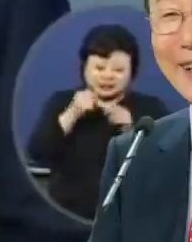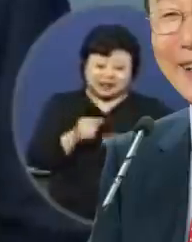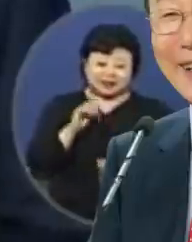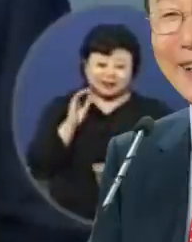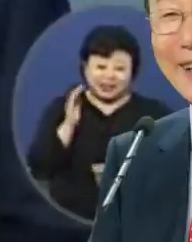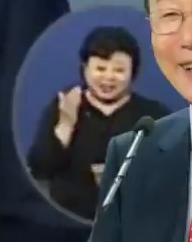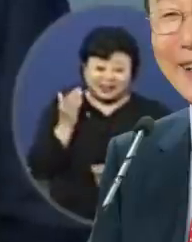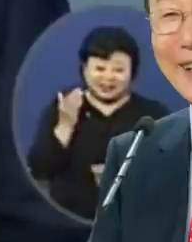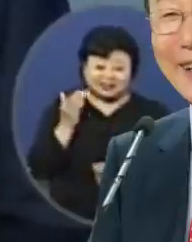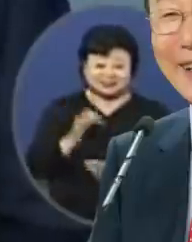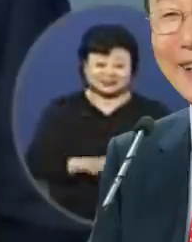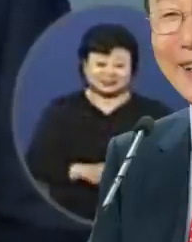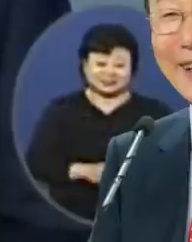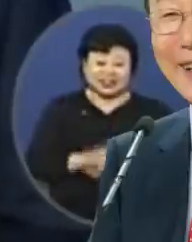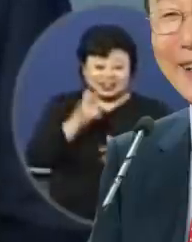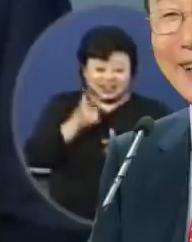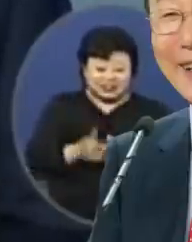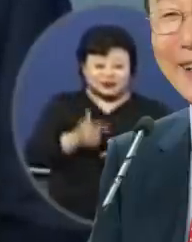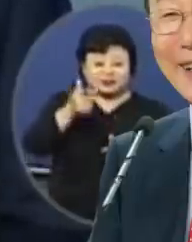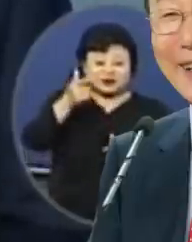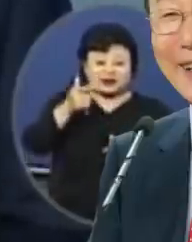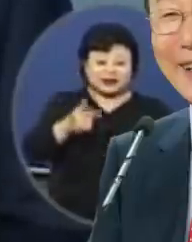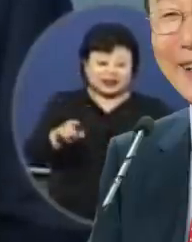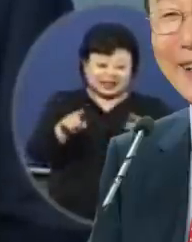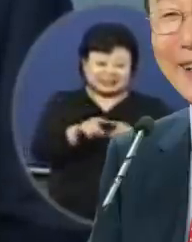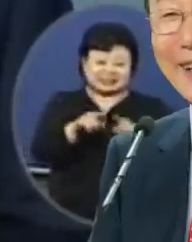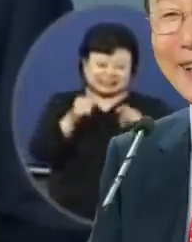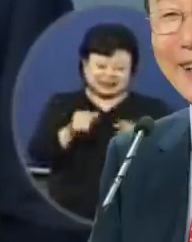돼요. 예수를